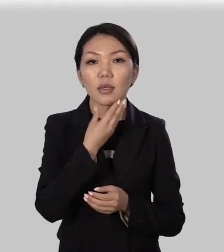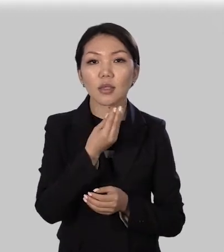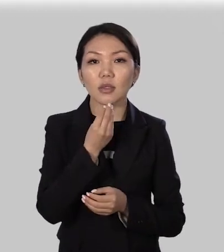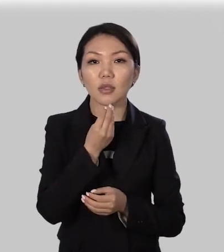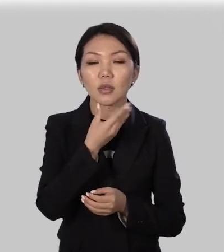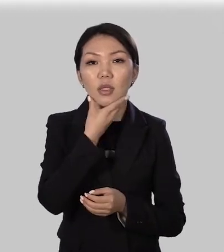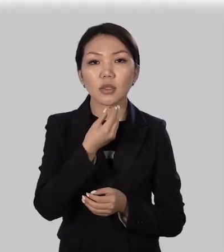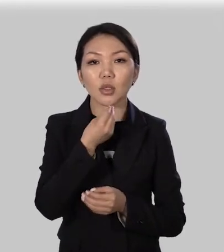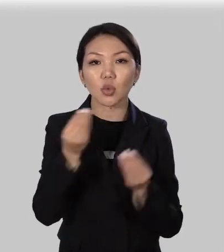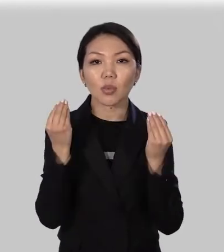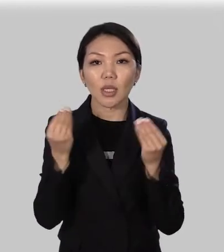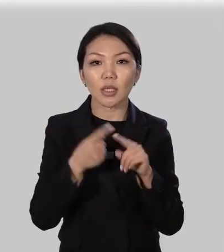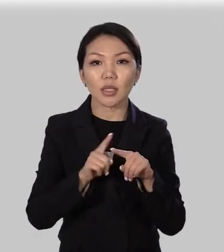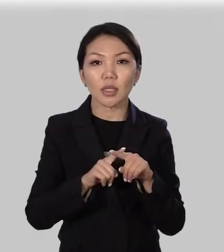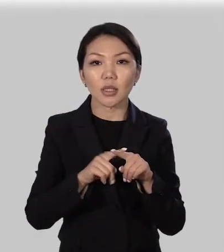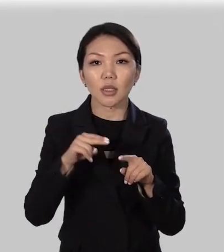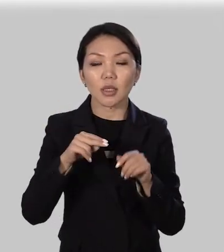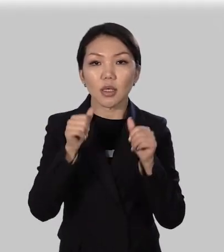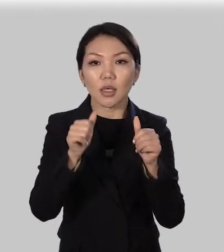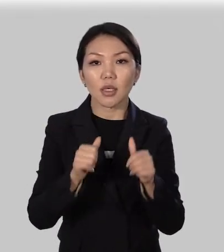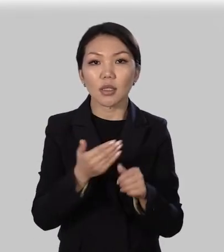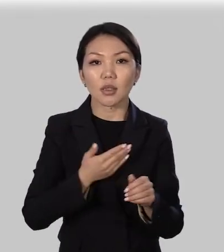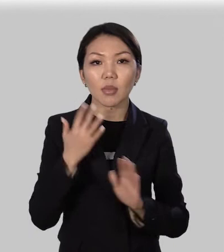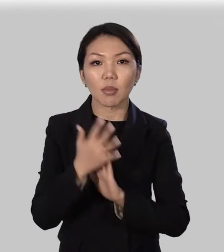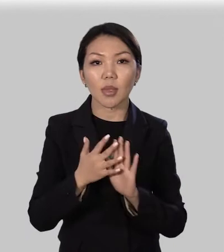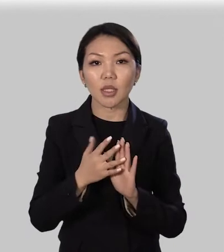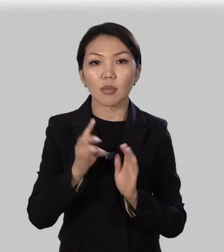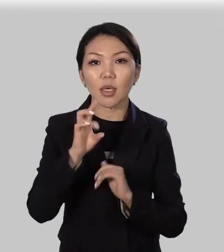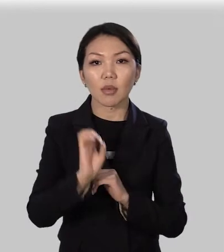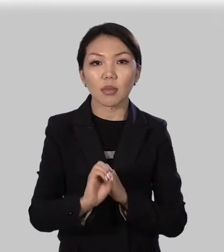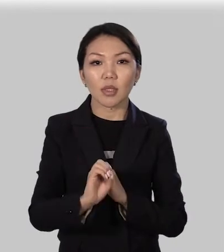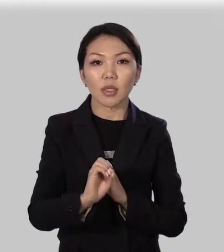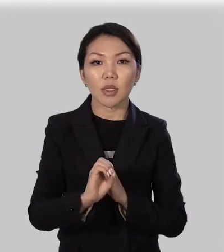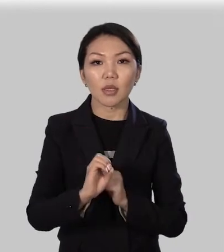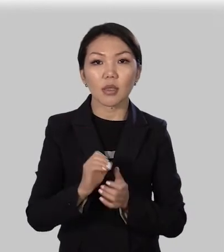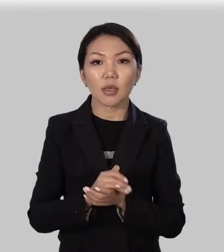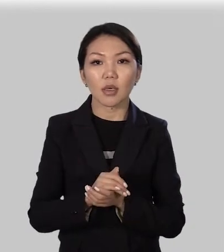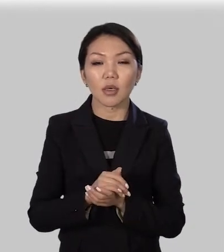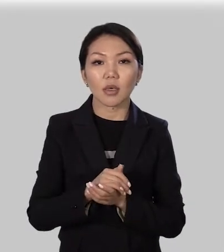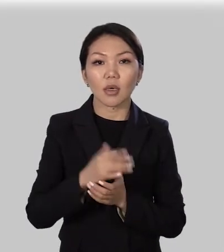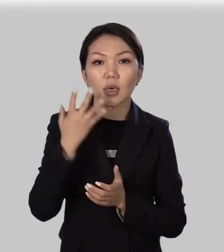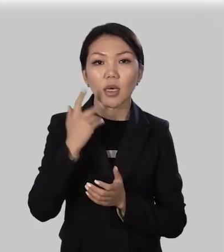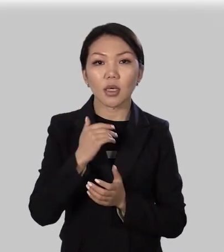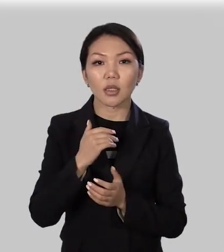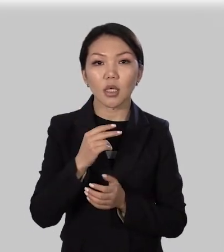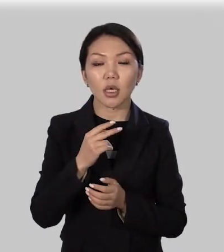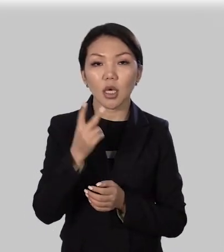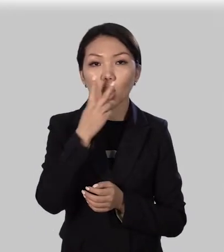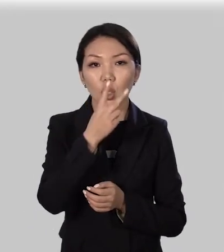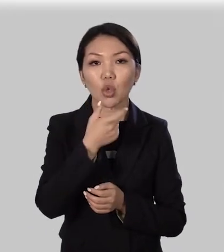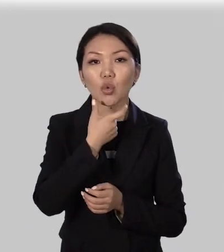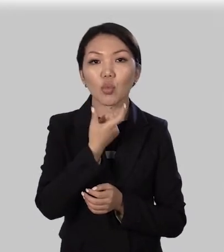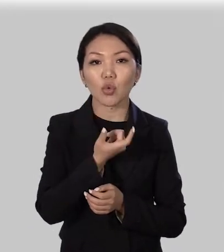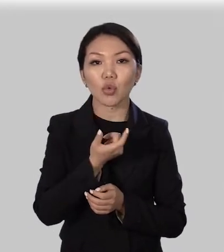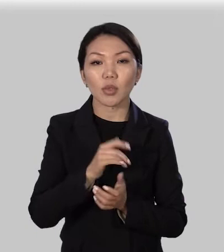или союзным словом стоит частица «не». Когда любуемся ими, а много позднее.